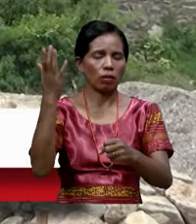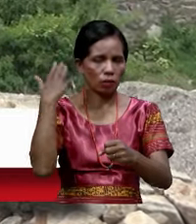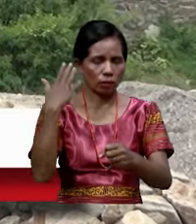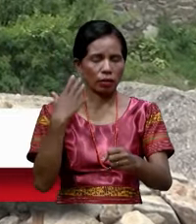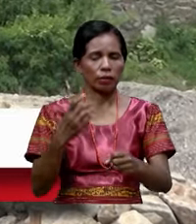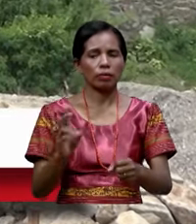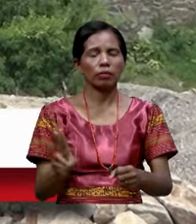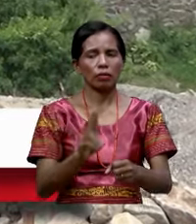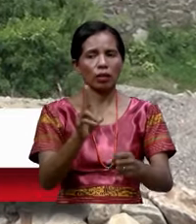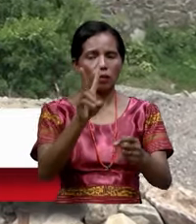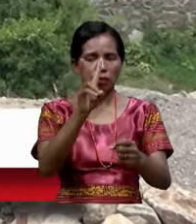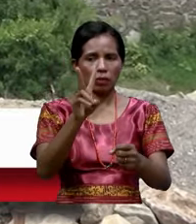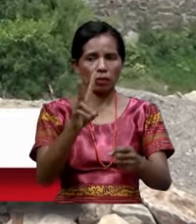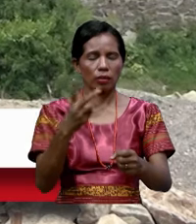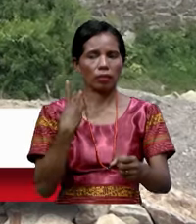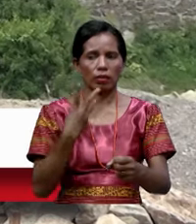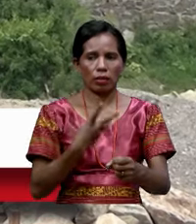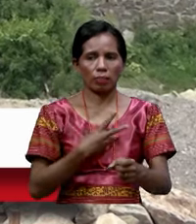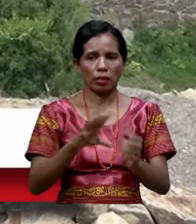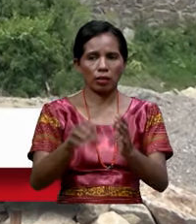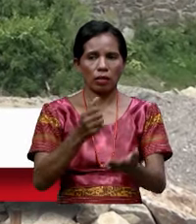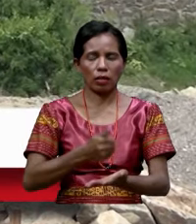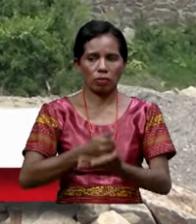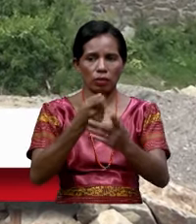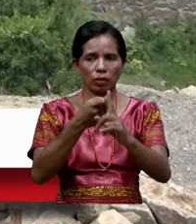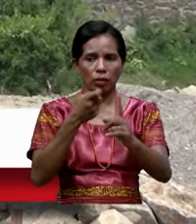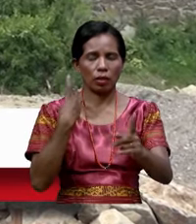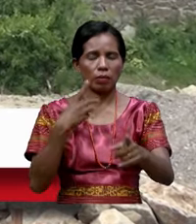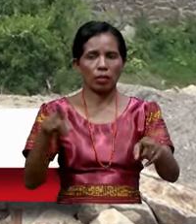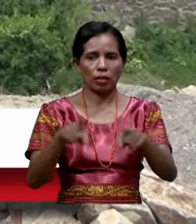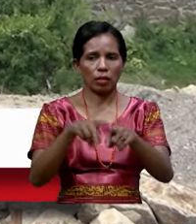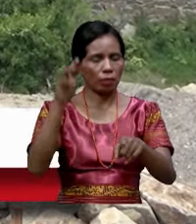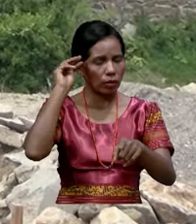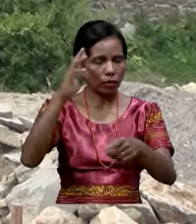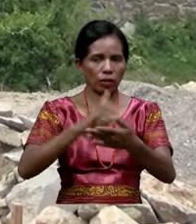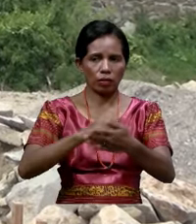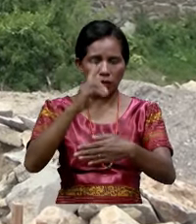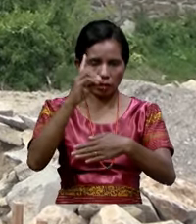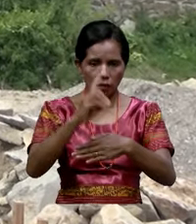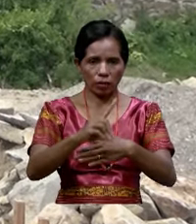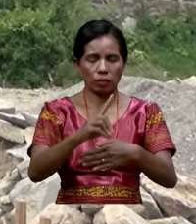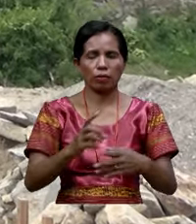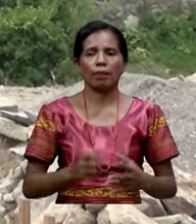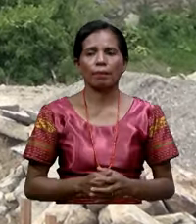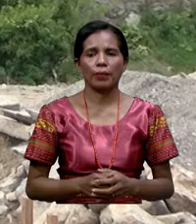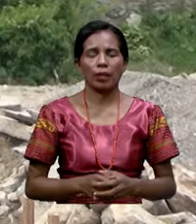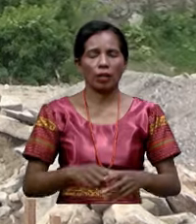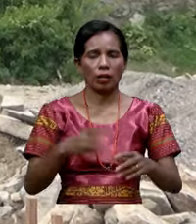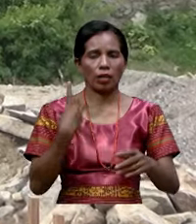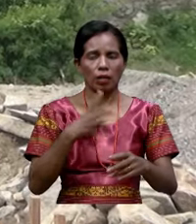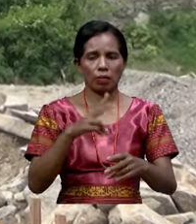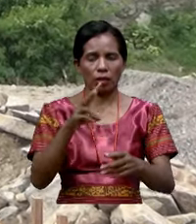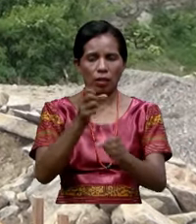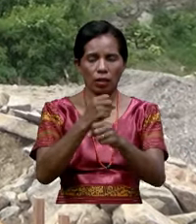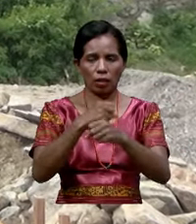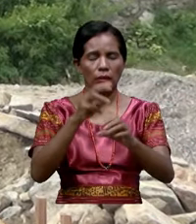iya unida derua nepe masih etan apa yusi ami hanya sen minister rezim rural ya bisa komunitar ya unida derua nih masih konstruksi itu